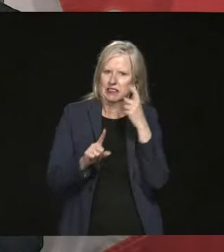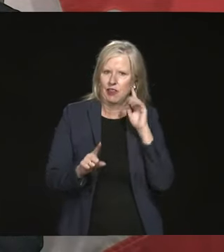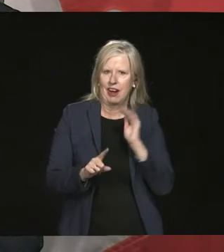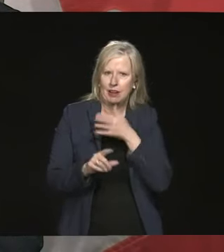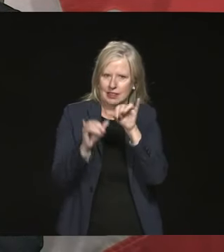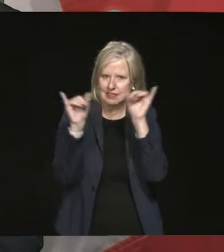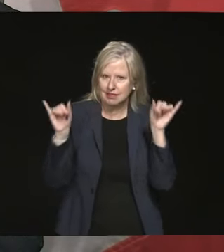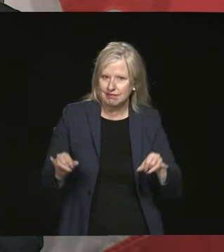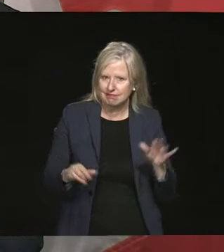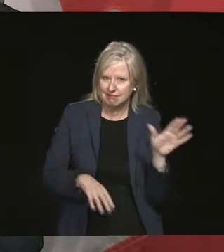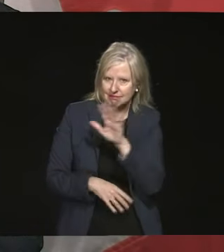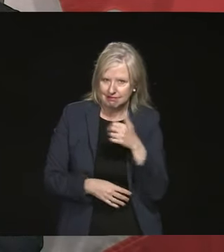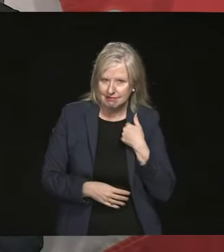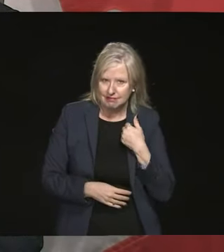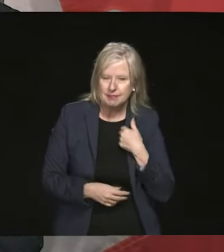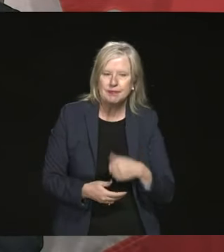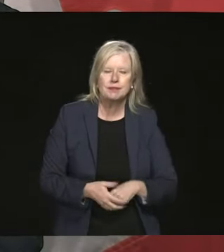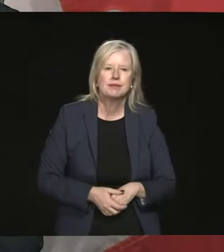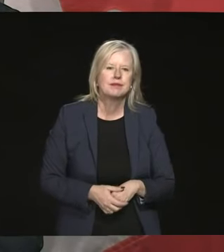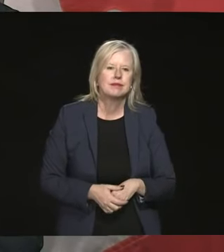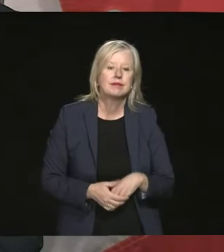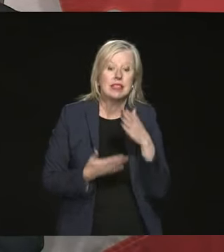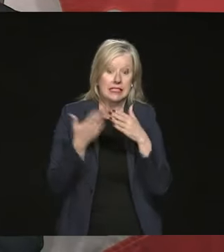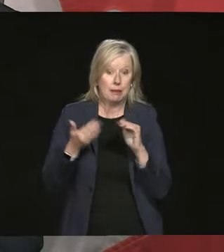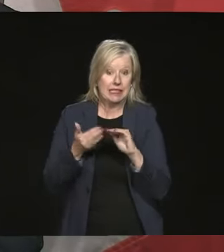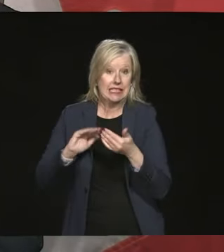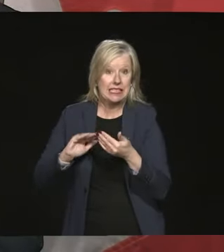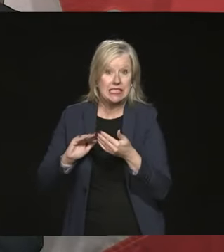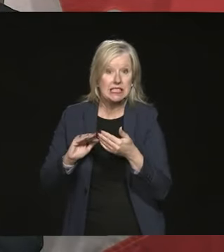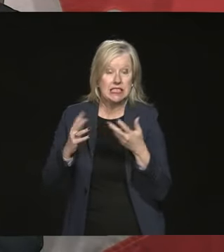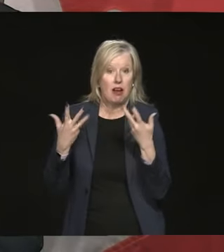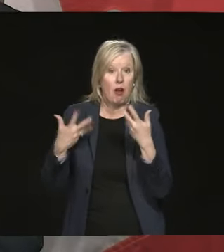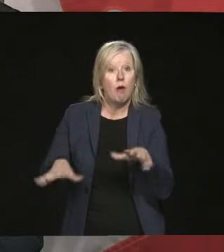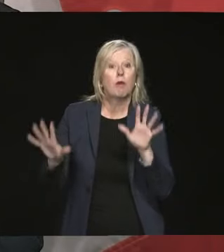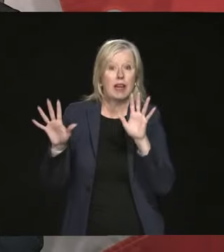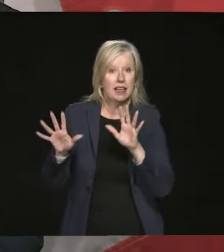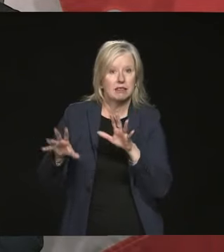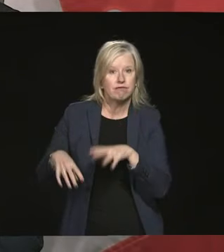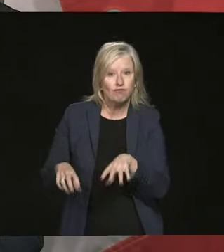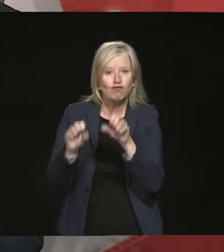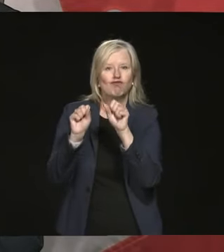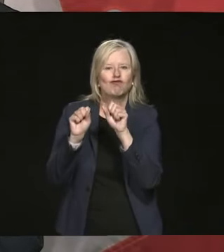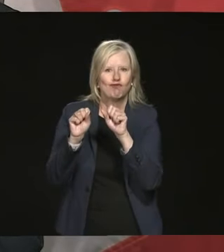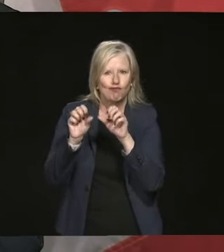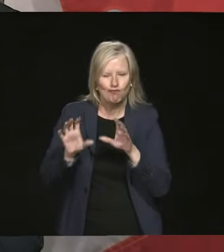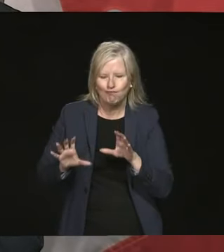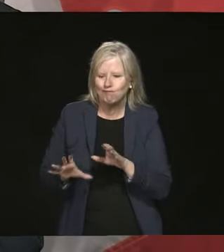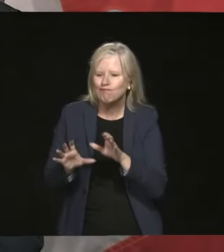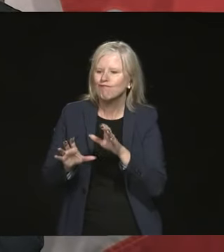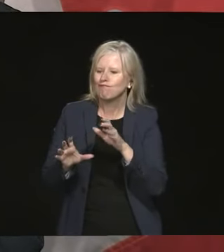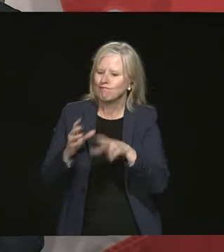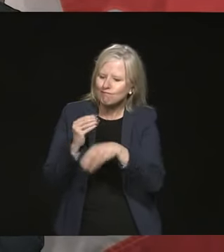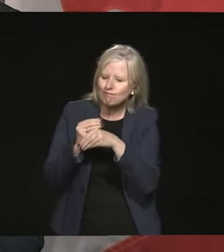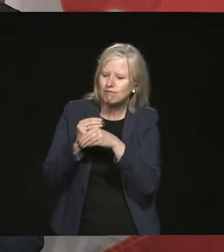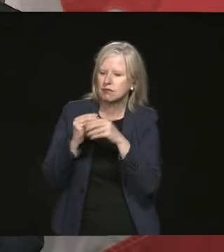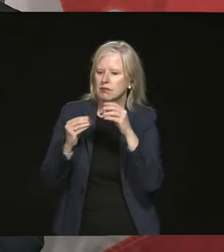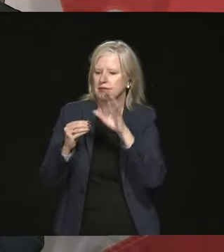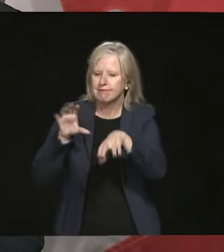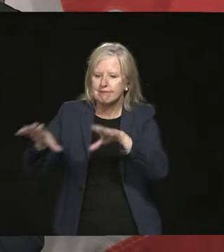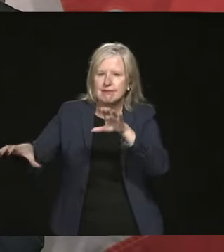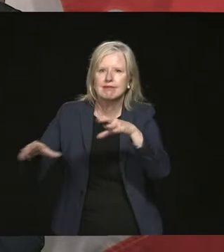Some pour fournir municipalities fournir de l'hébergement have taken supplémentaire action to secure afin de additional réduire accommodations l'encombrement et de to ease faciliter